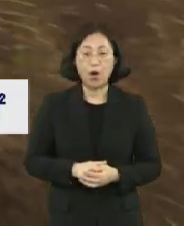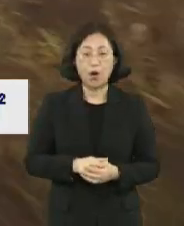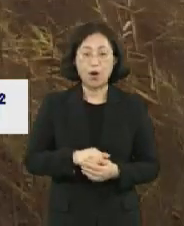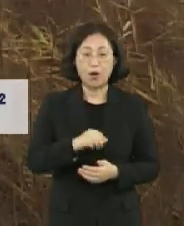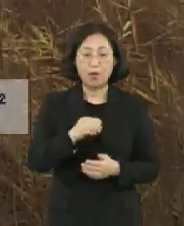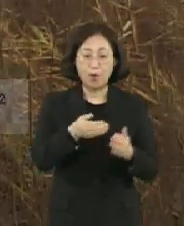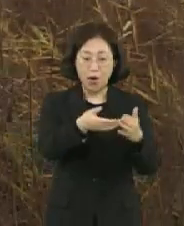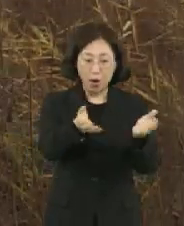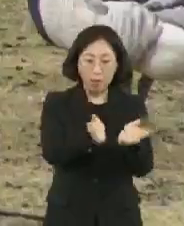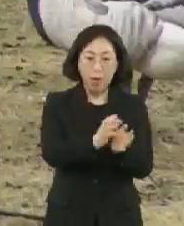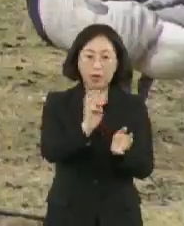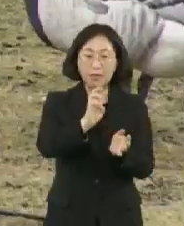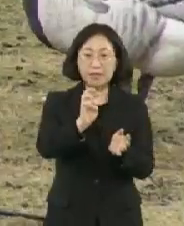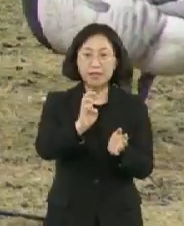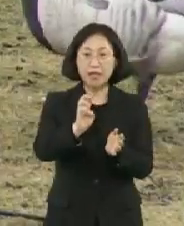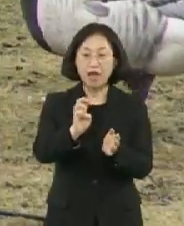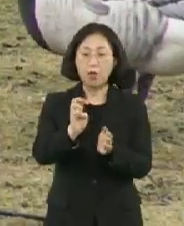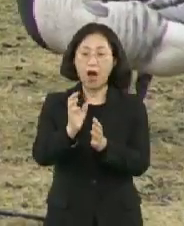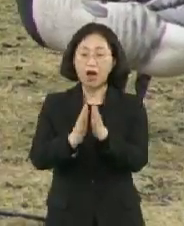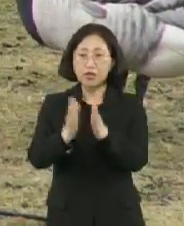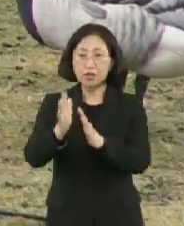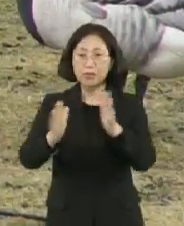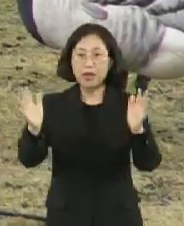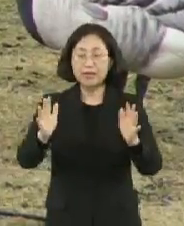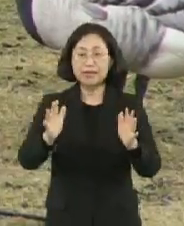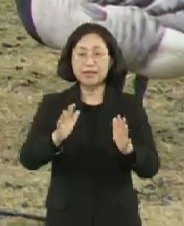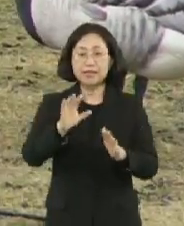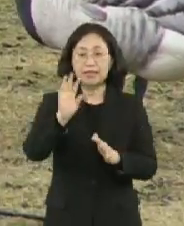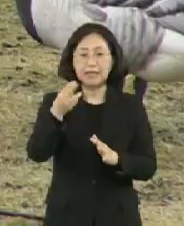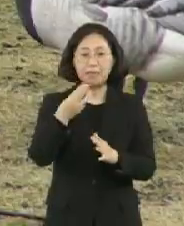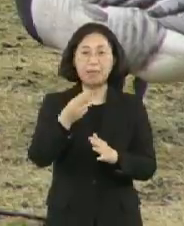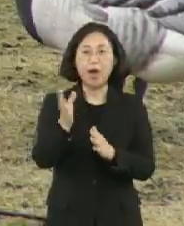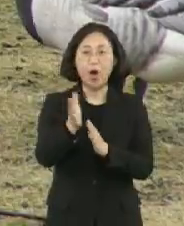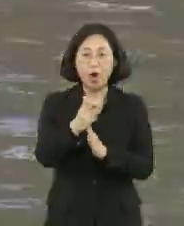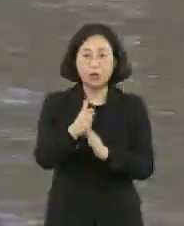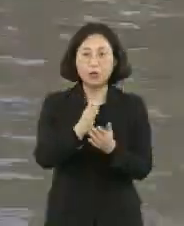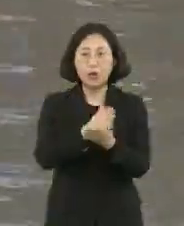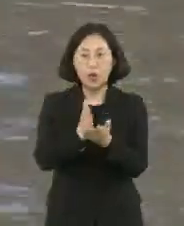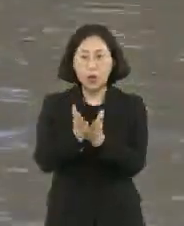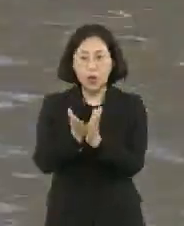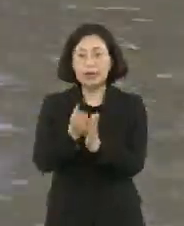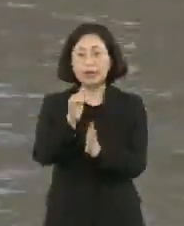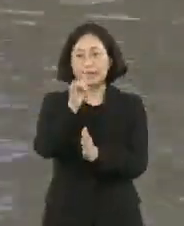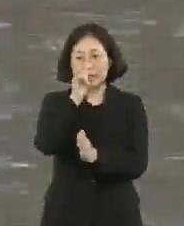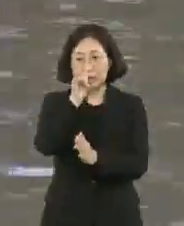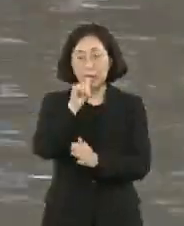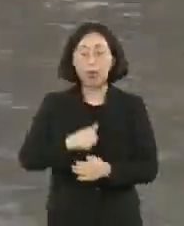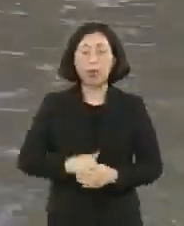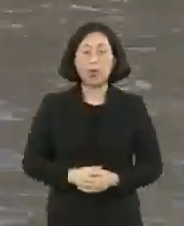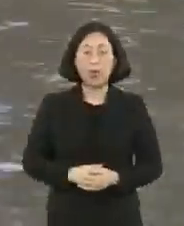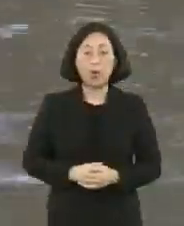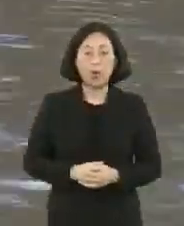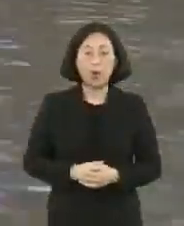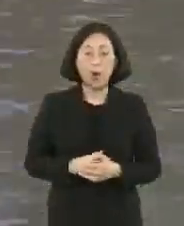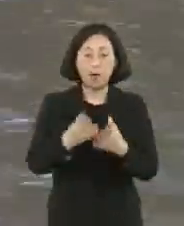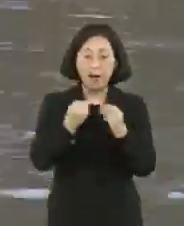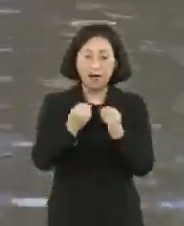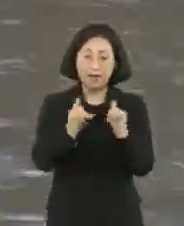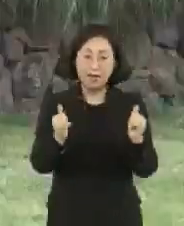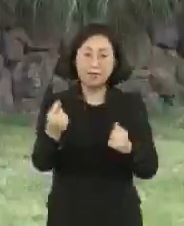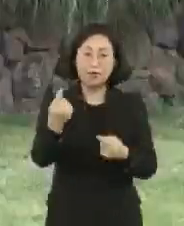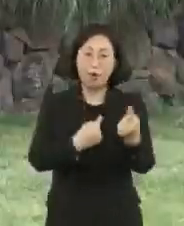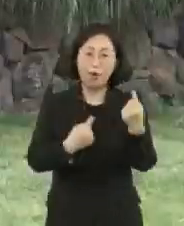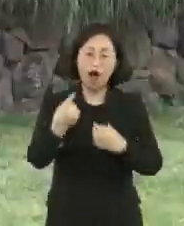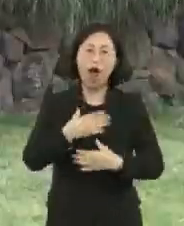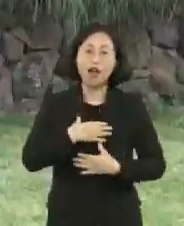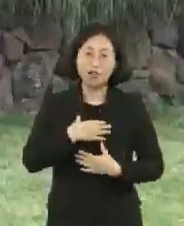30여 개 연못과 숲에서는 희귀철새 등 300여 종 조류와 150여 종 물고기가 살고 있고 많은 사람들이